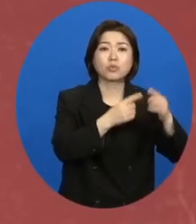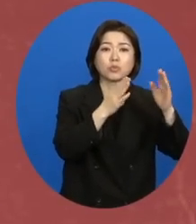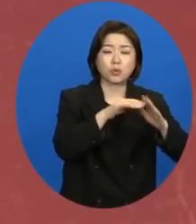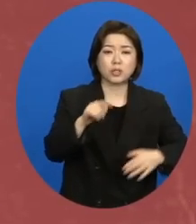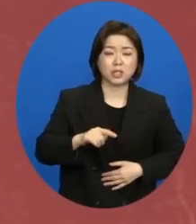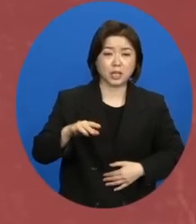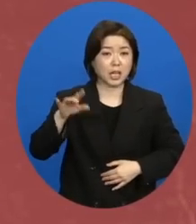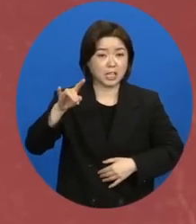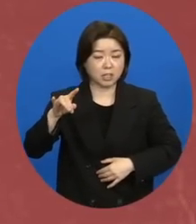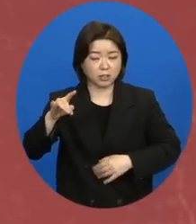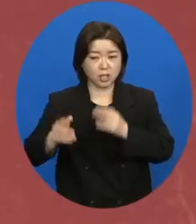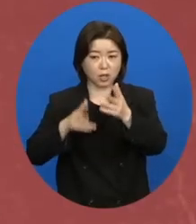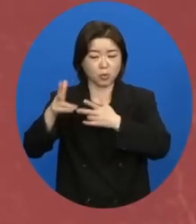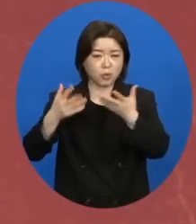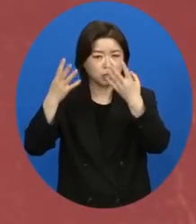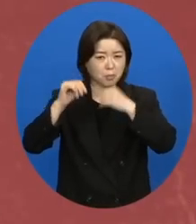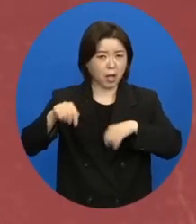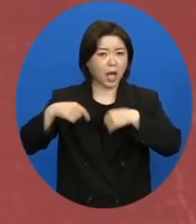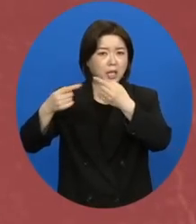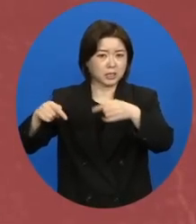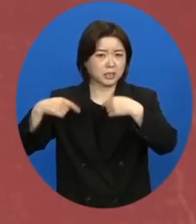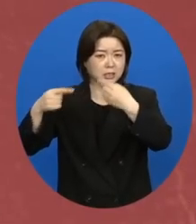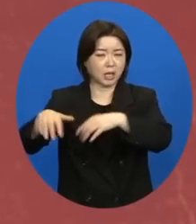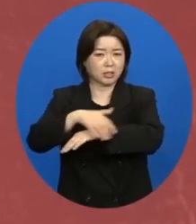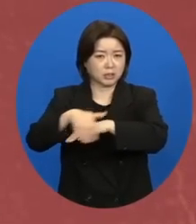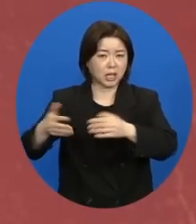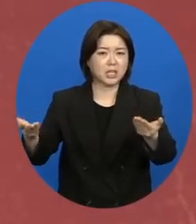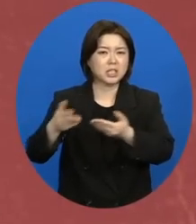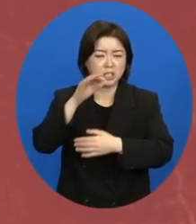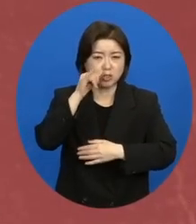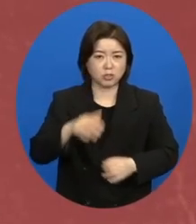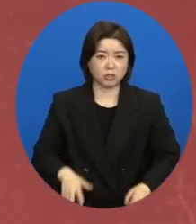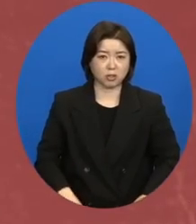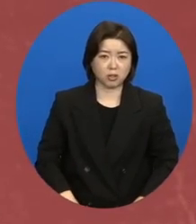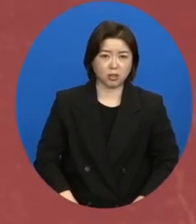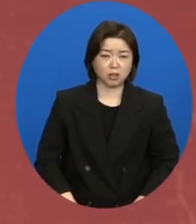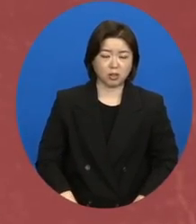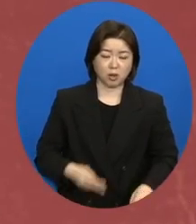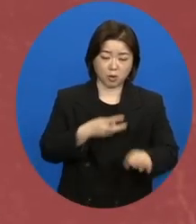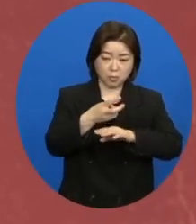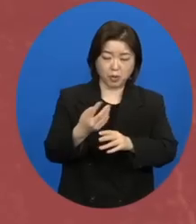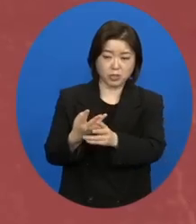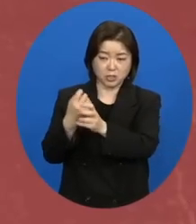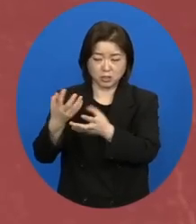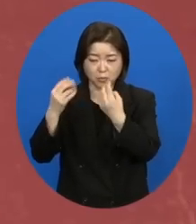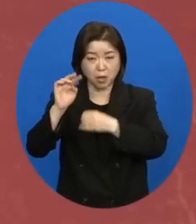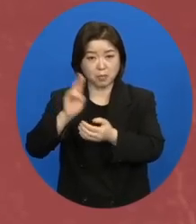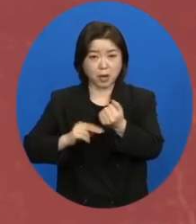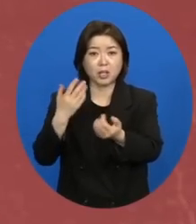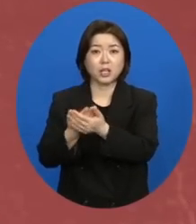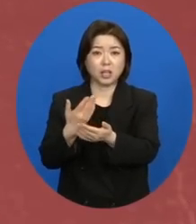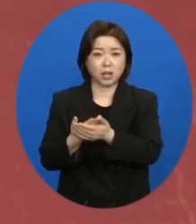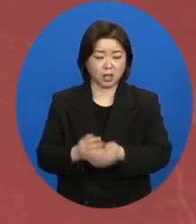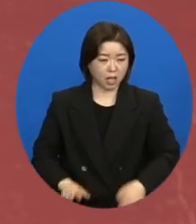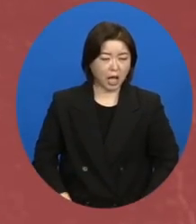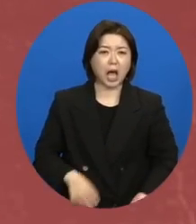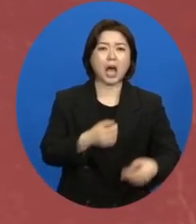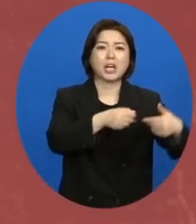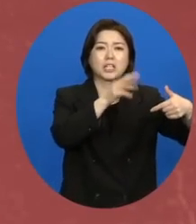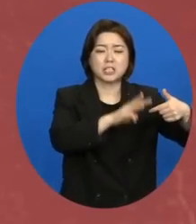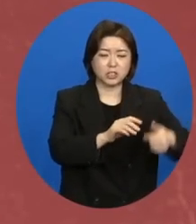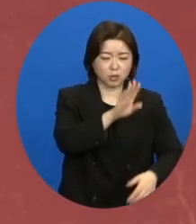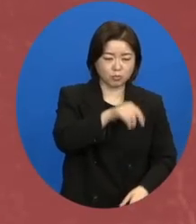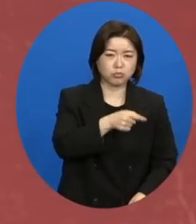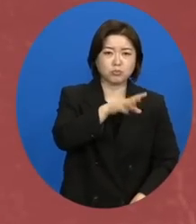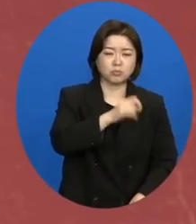3공장에 출근했거든요. 현대자동차, 버스, 트럭이 많이 팔리게 해달라고 기도하다가 딱 부평 오자마자 회개했어요.